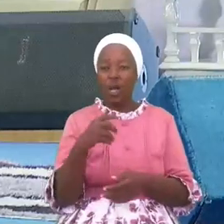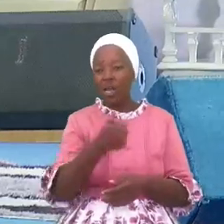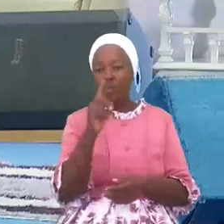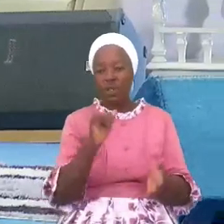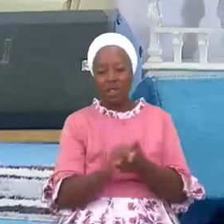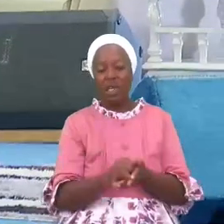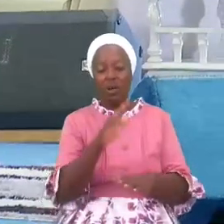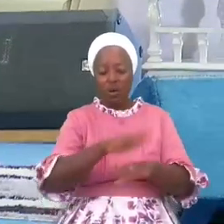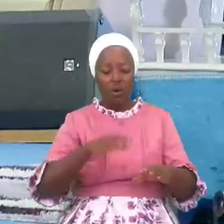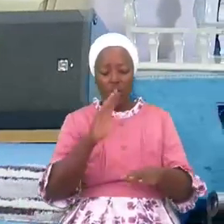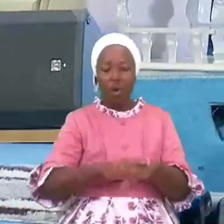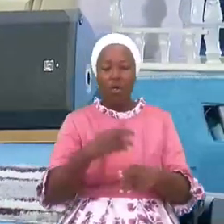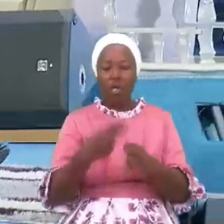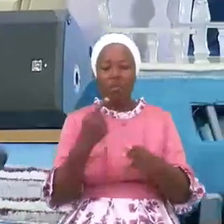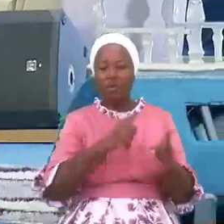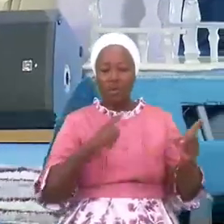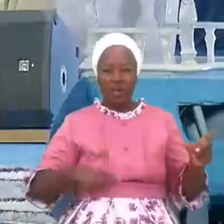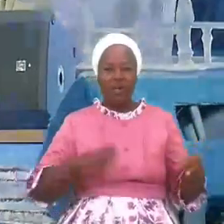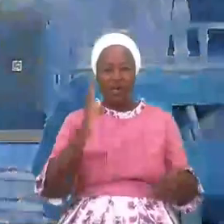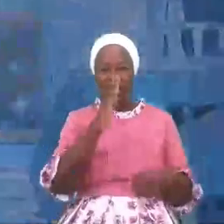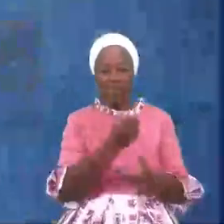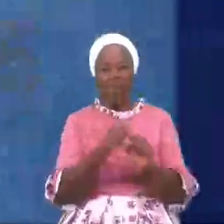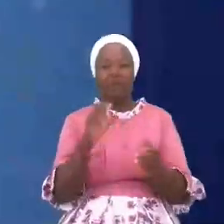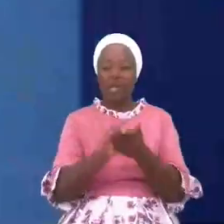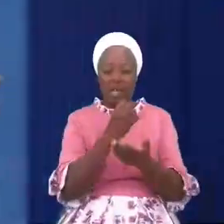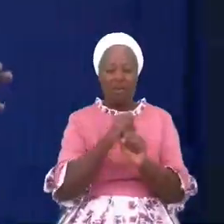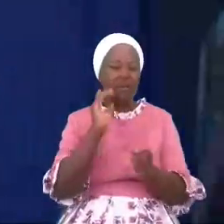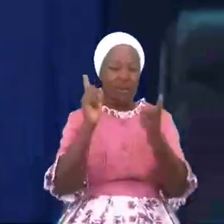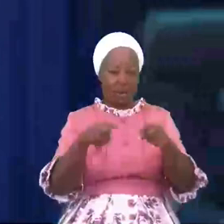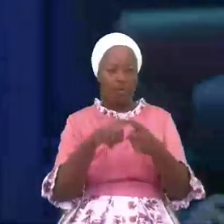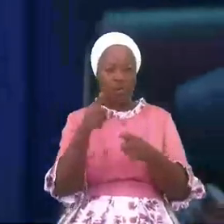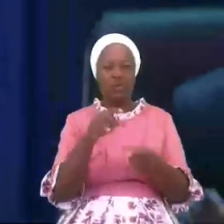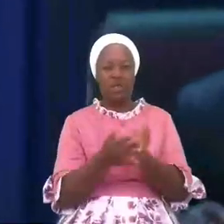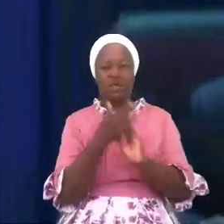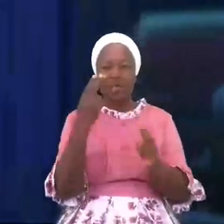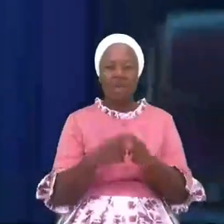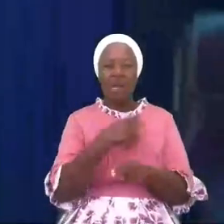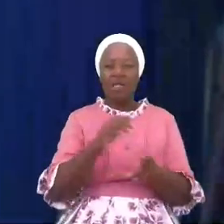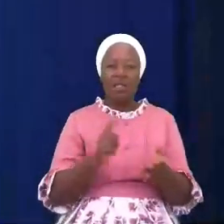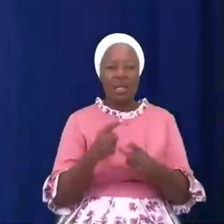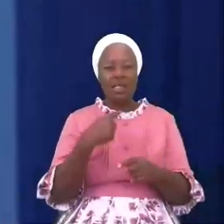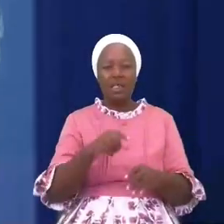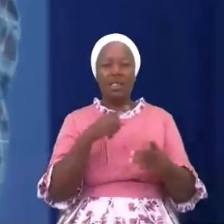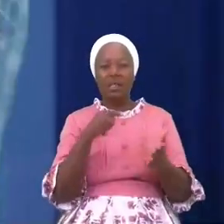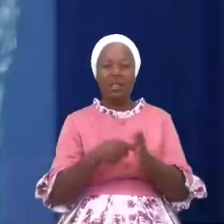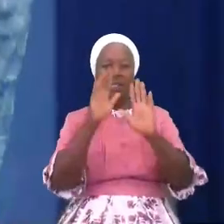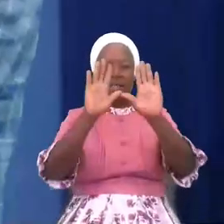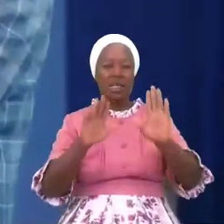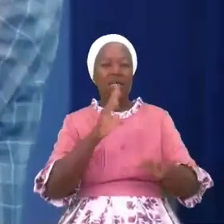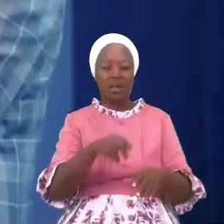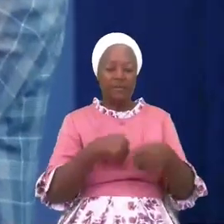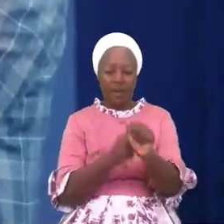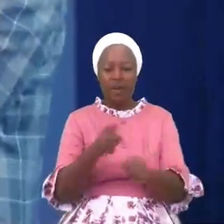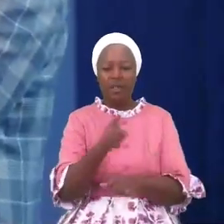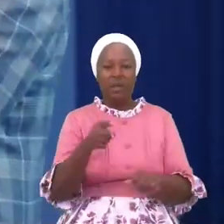sauvé. Ce salut va te parvenir. Ensuite, voici les miracles qui accompagneront ceux qui auront cru en mon